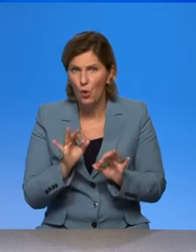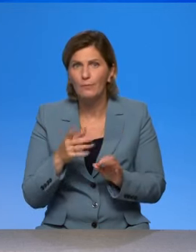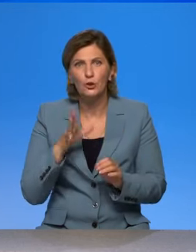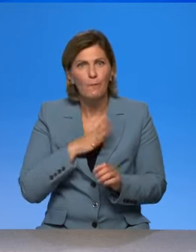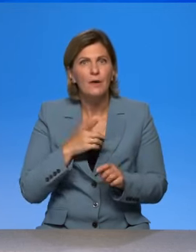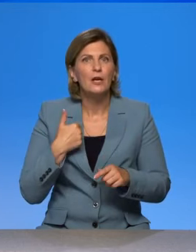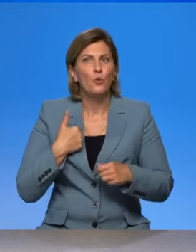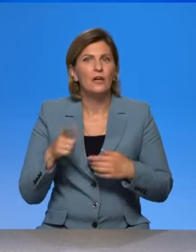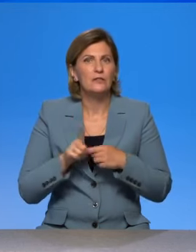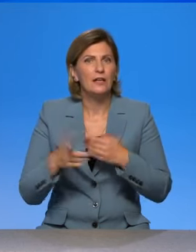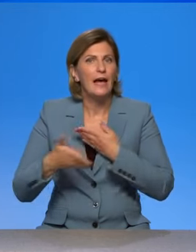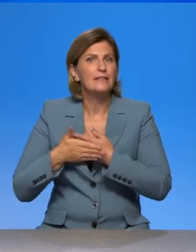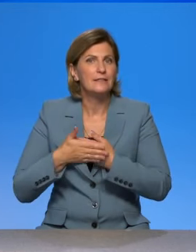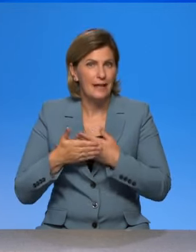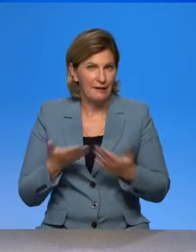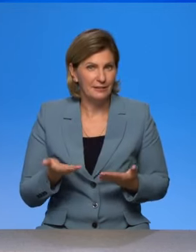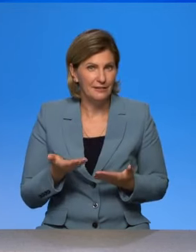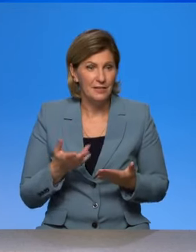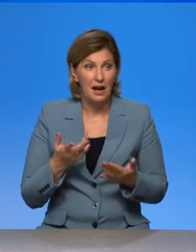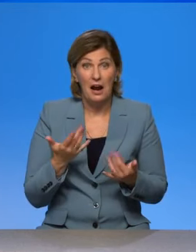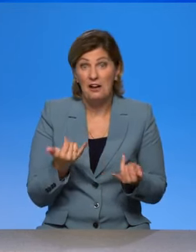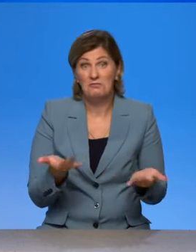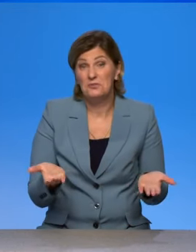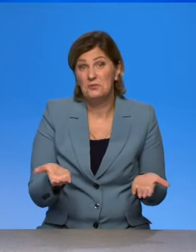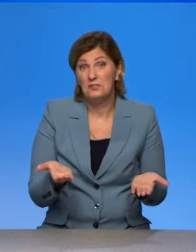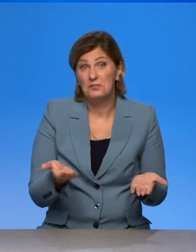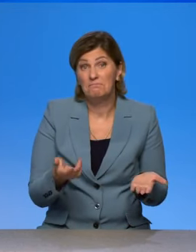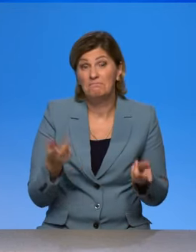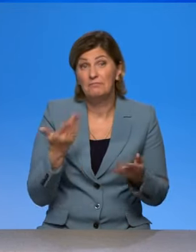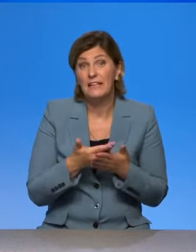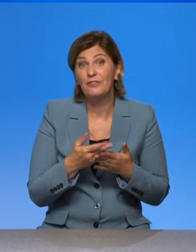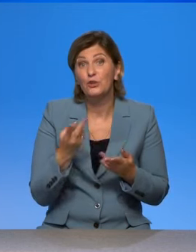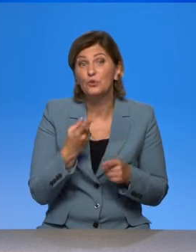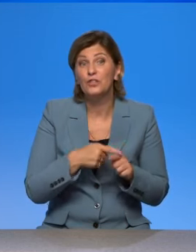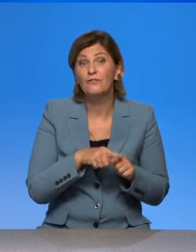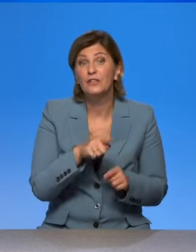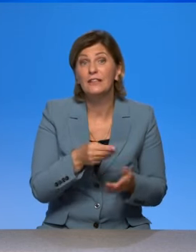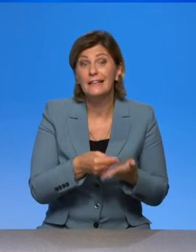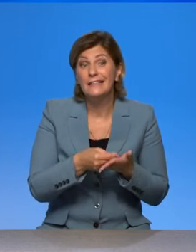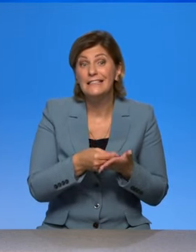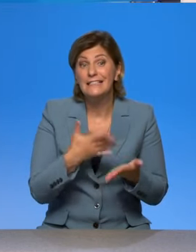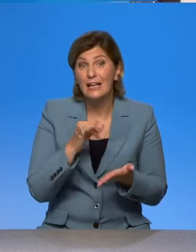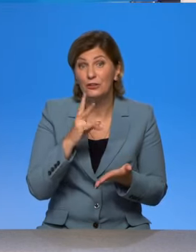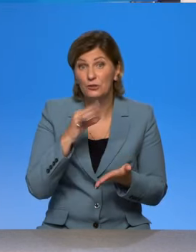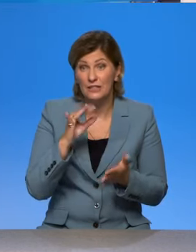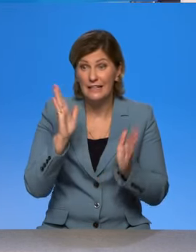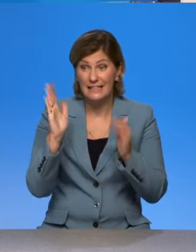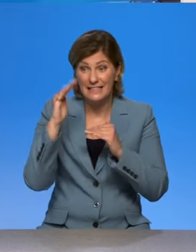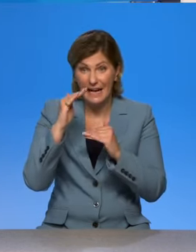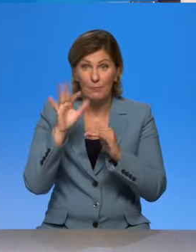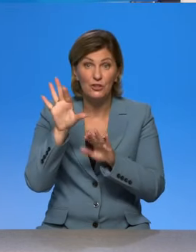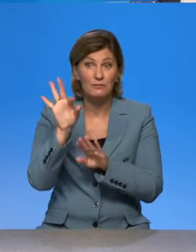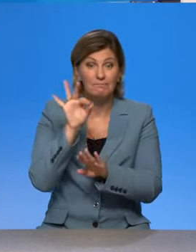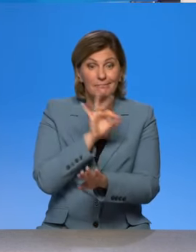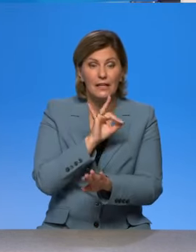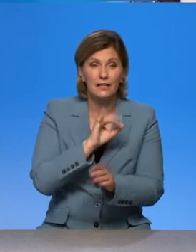о которых шла речь. Вот, поэтому, ну, наверное, нужно эти ценности из рамочки уже вытаскивать и их притворять в жизни. Спасибо.